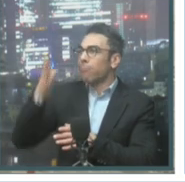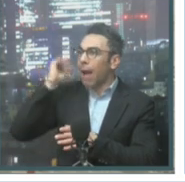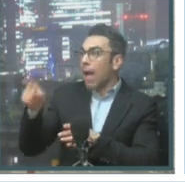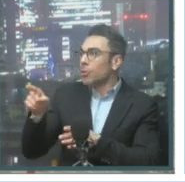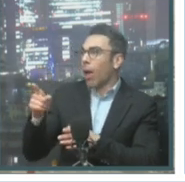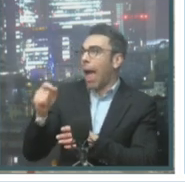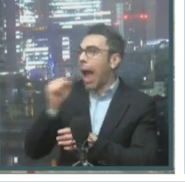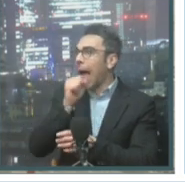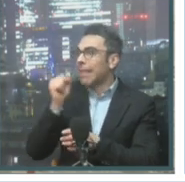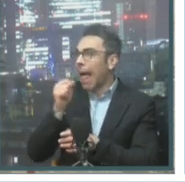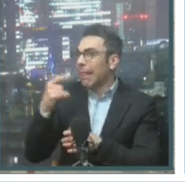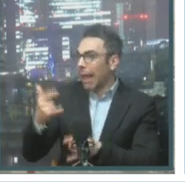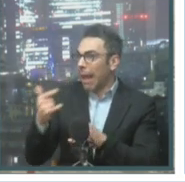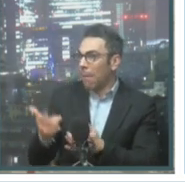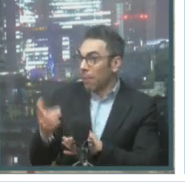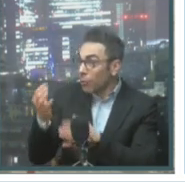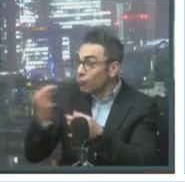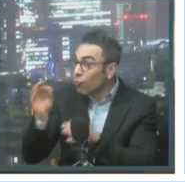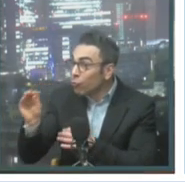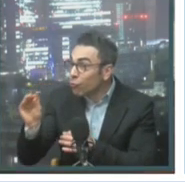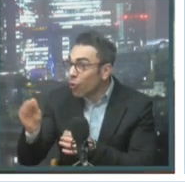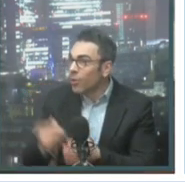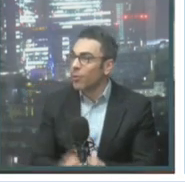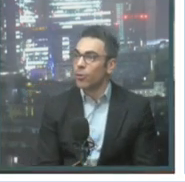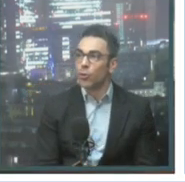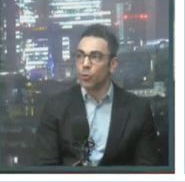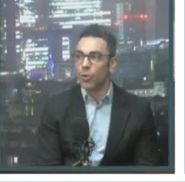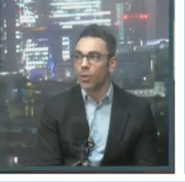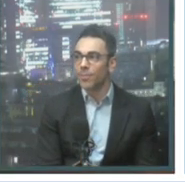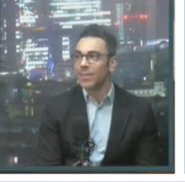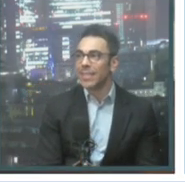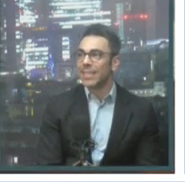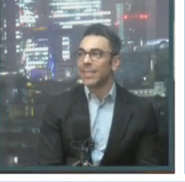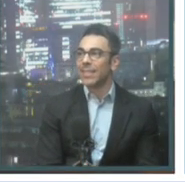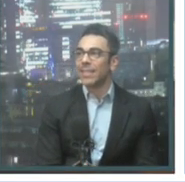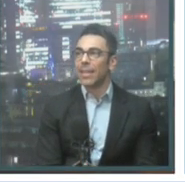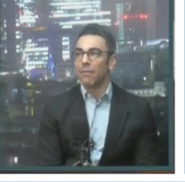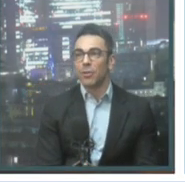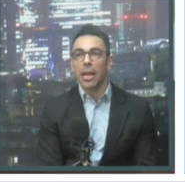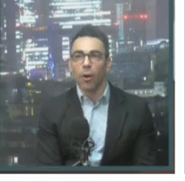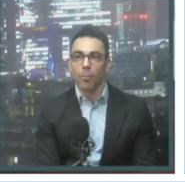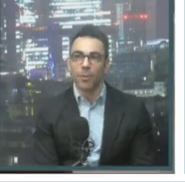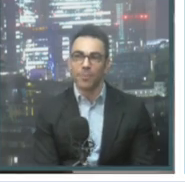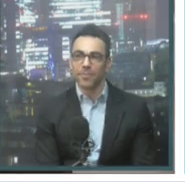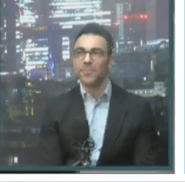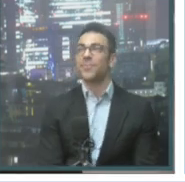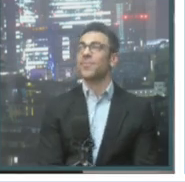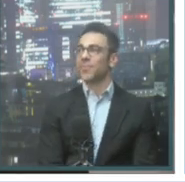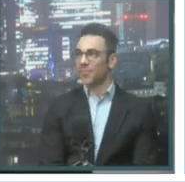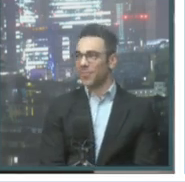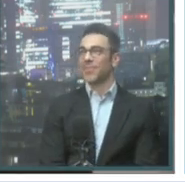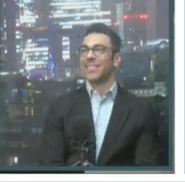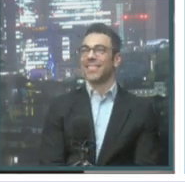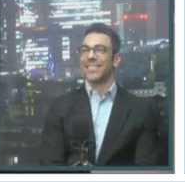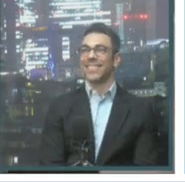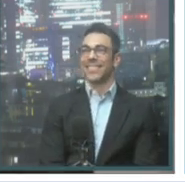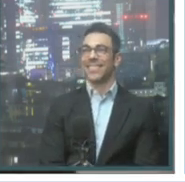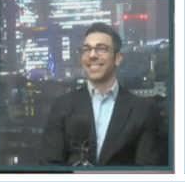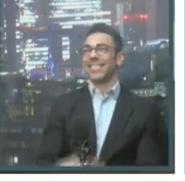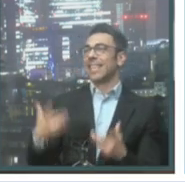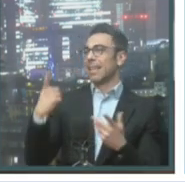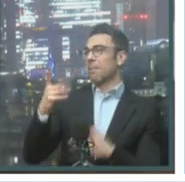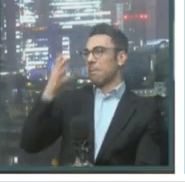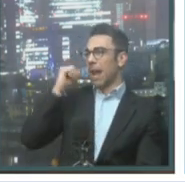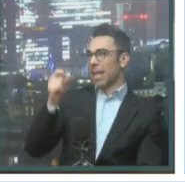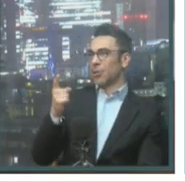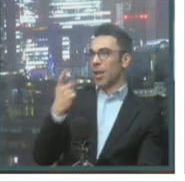un cantante rap giusto basso giuba ciò che conta e facciamo il conferma che il como non fate come sindacato quando